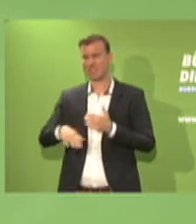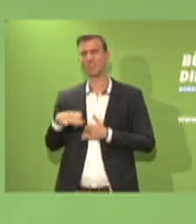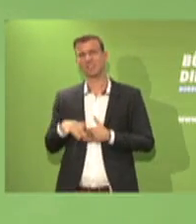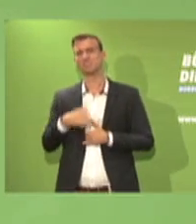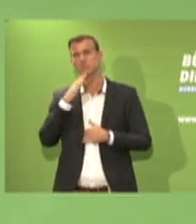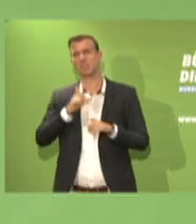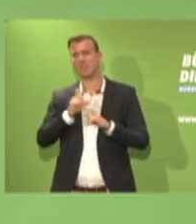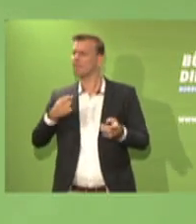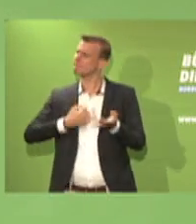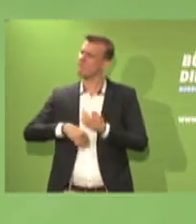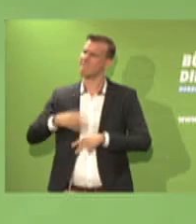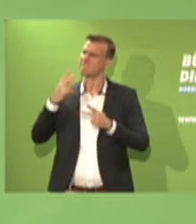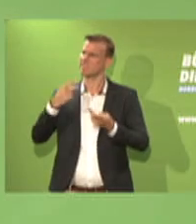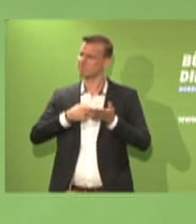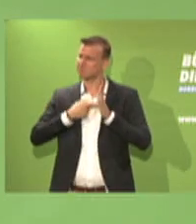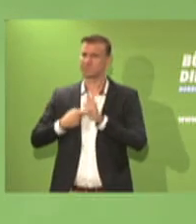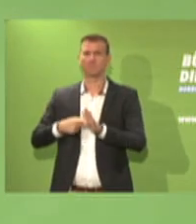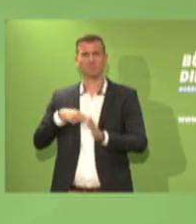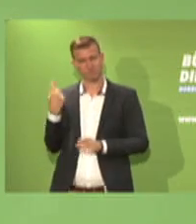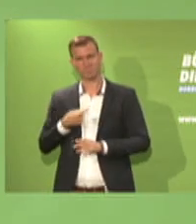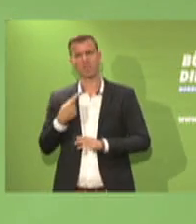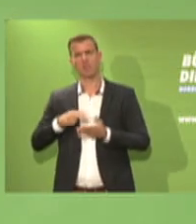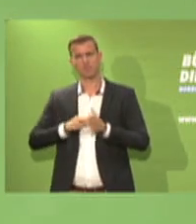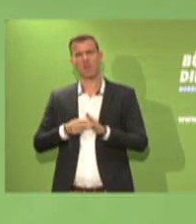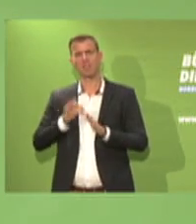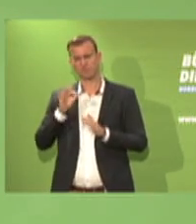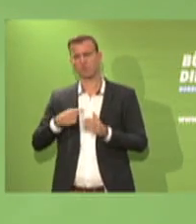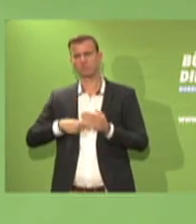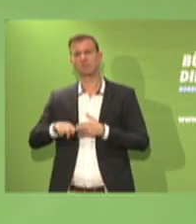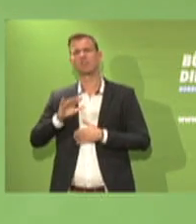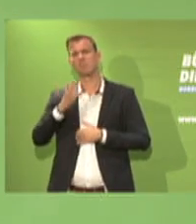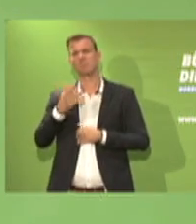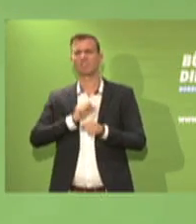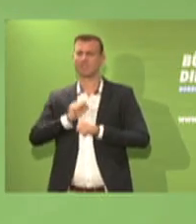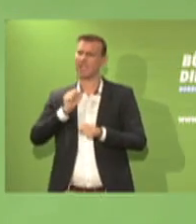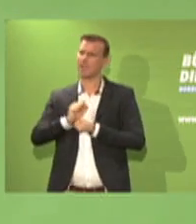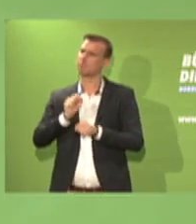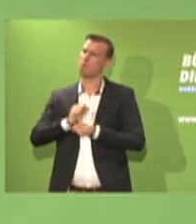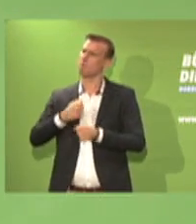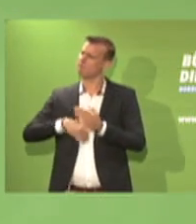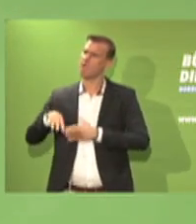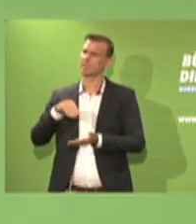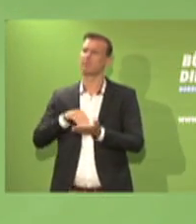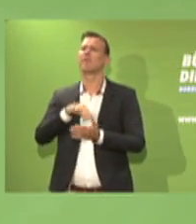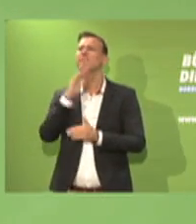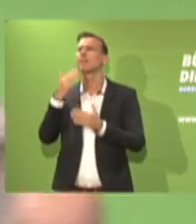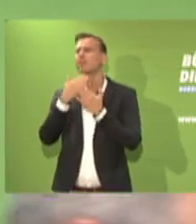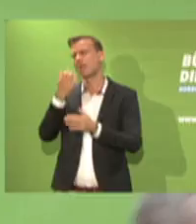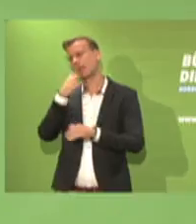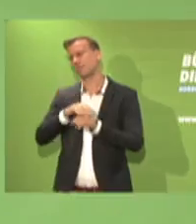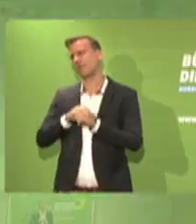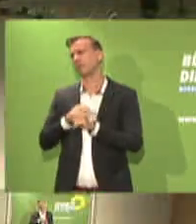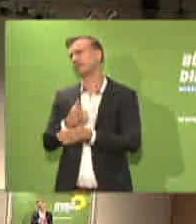stark nach vorne zu fahren. Wir haben das jedenfalls vor, in der nächsten, bei der 5. Demo ganz stark dabei zu sein. Schönen Dank, liebe Freundinnen und